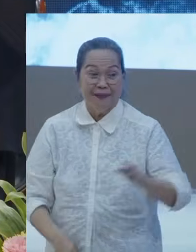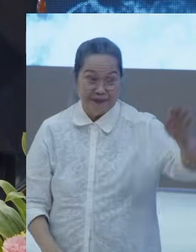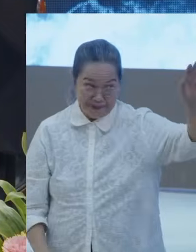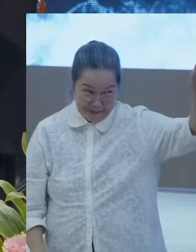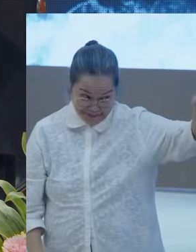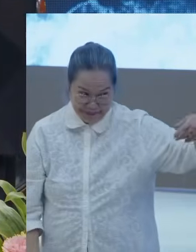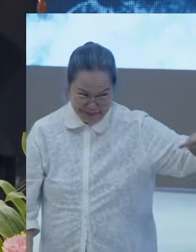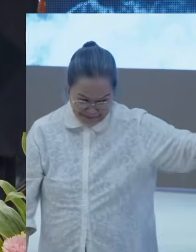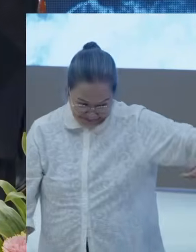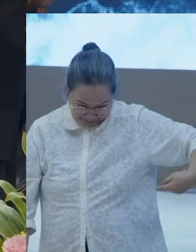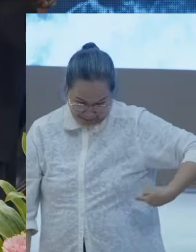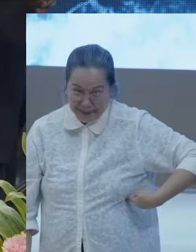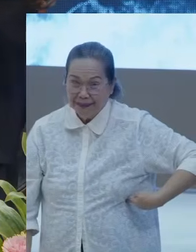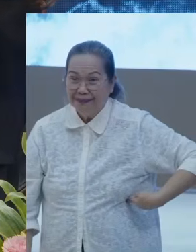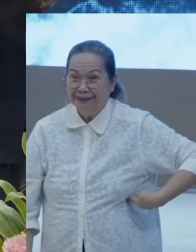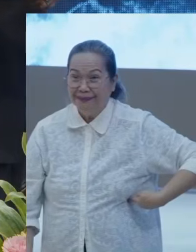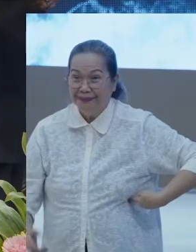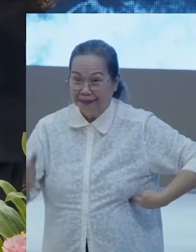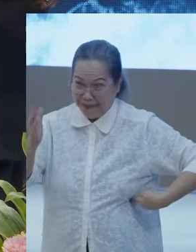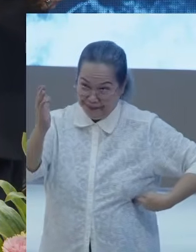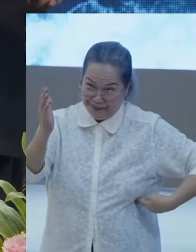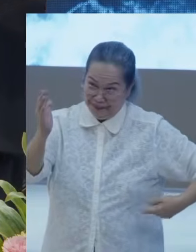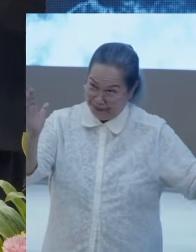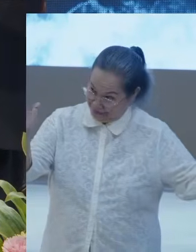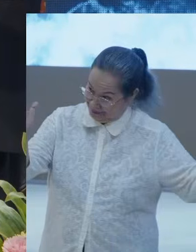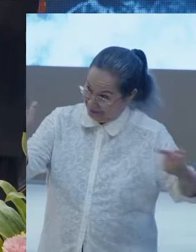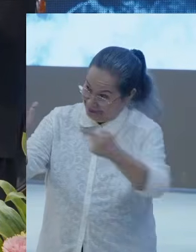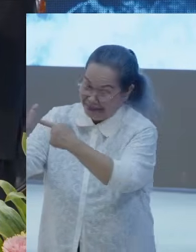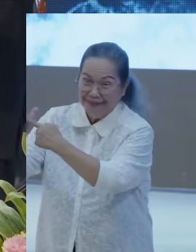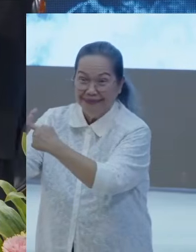aking kamay. Tignan mo ang aking tagiliran.